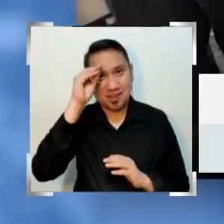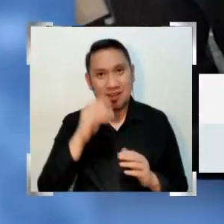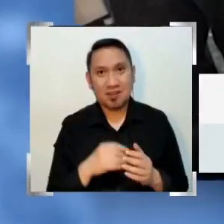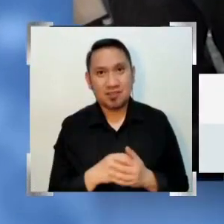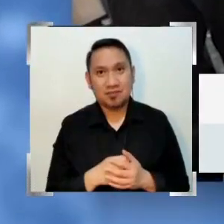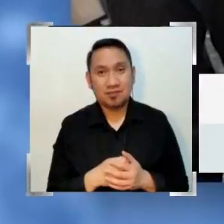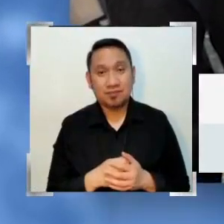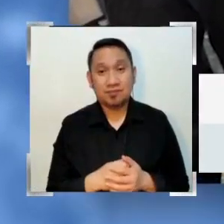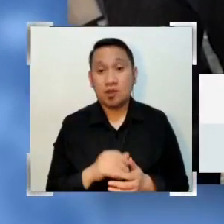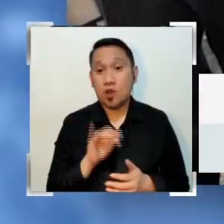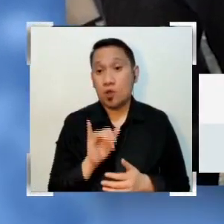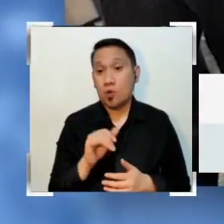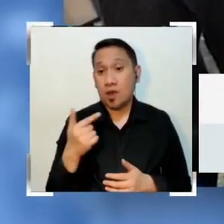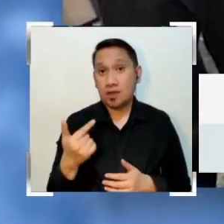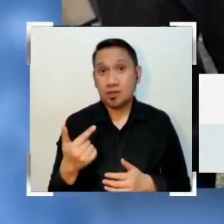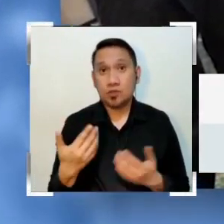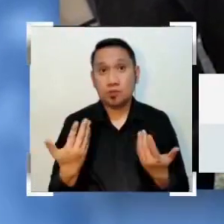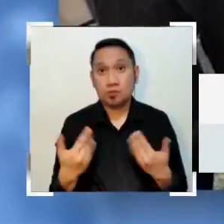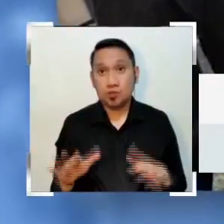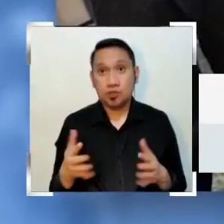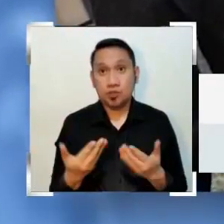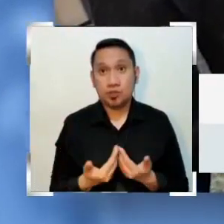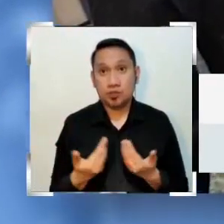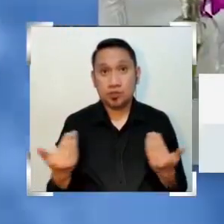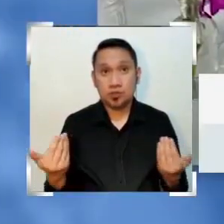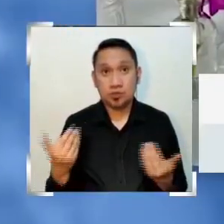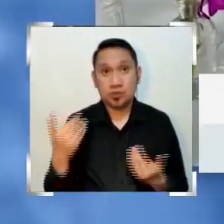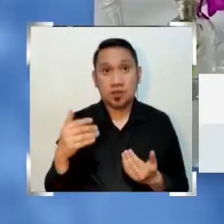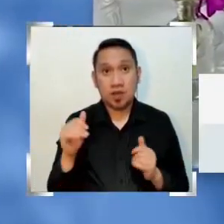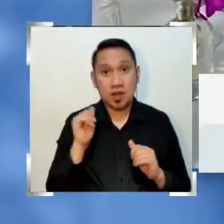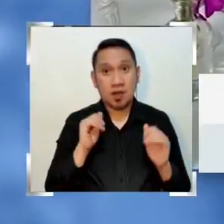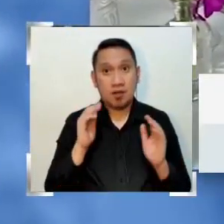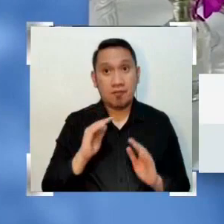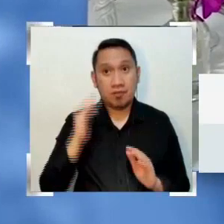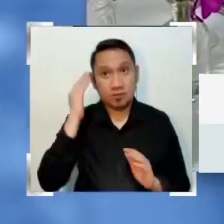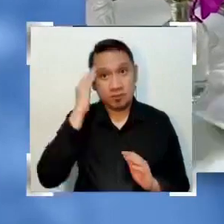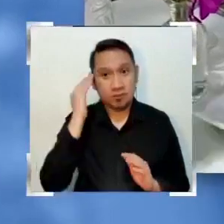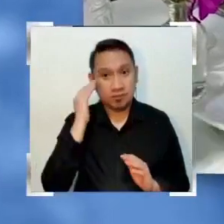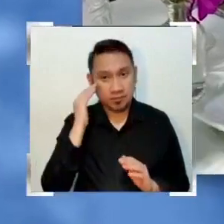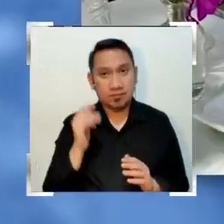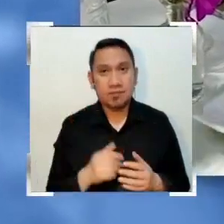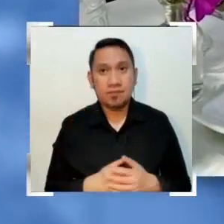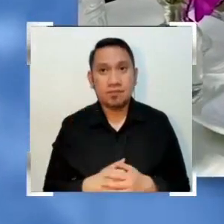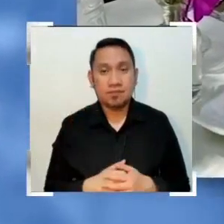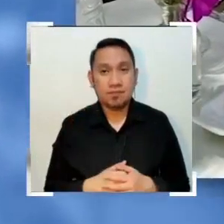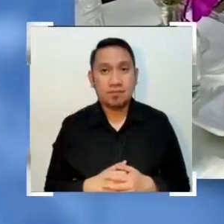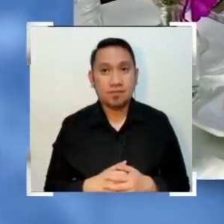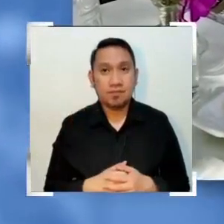YG na hiwalay na si Jisoo sa Korean actor na si Ah Bo-yoon.